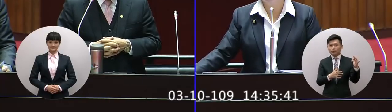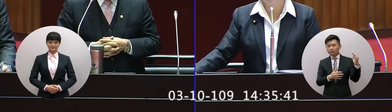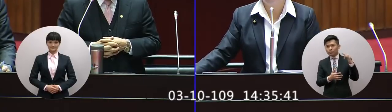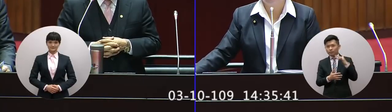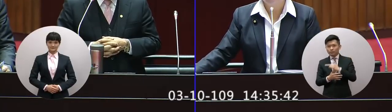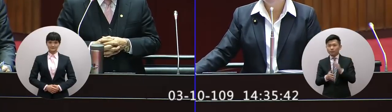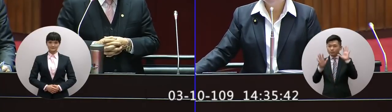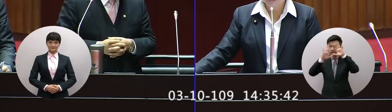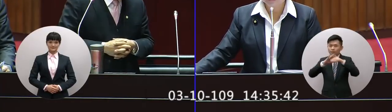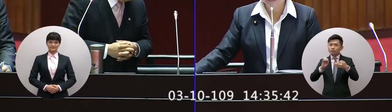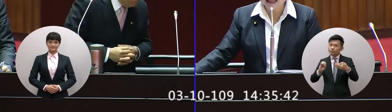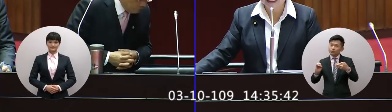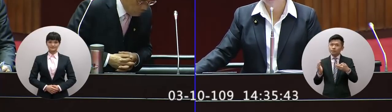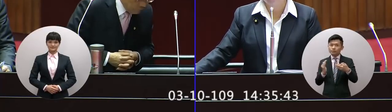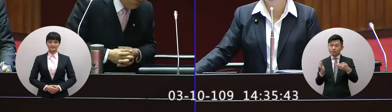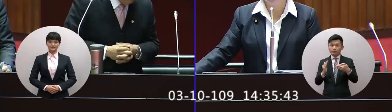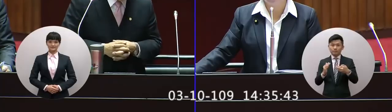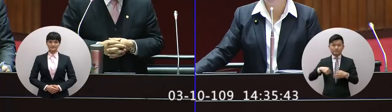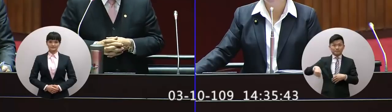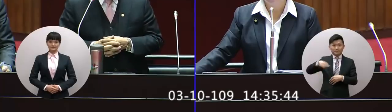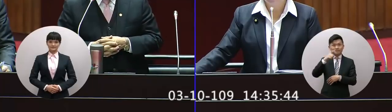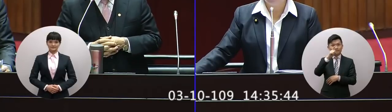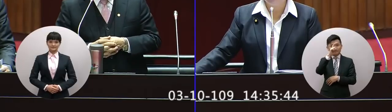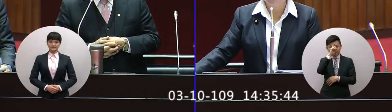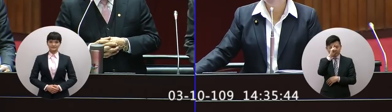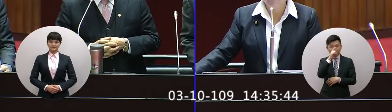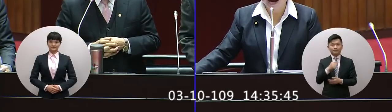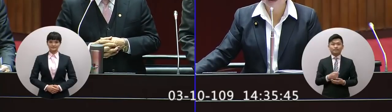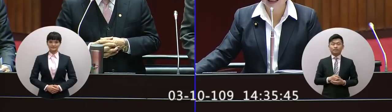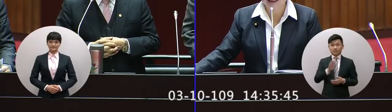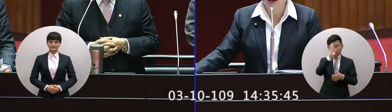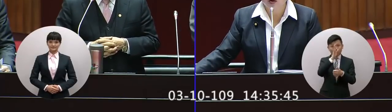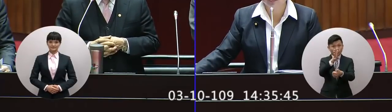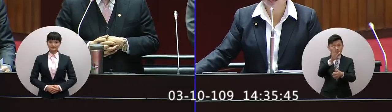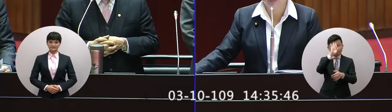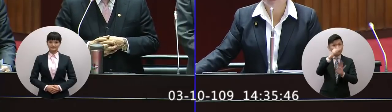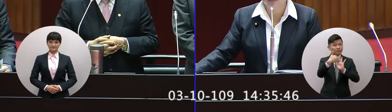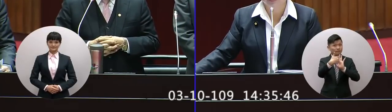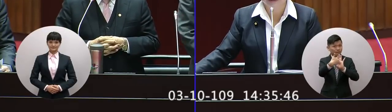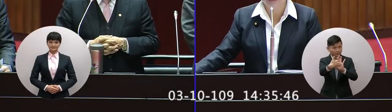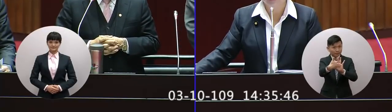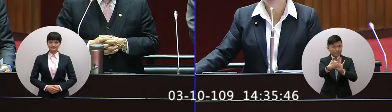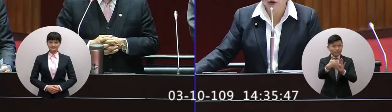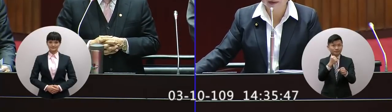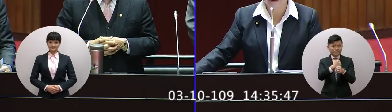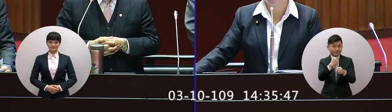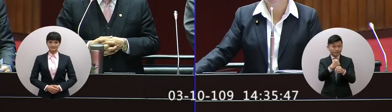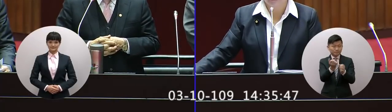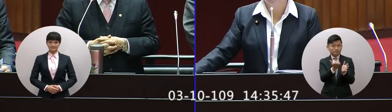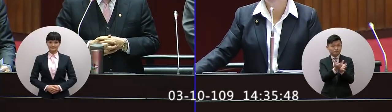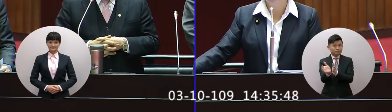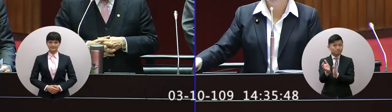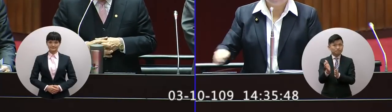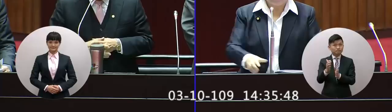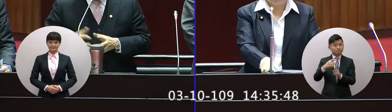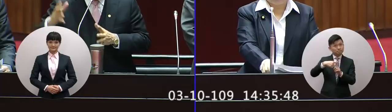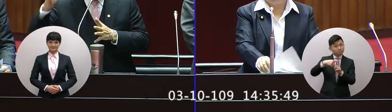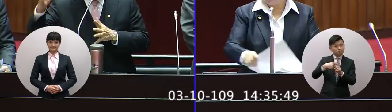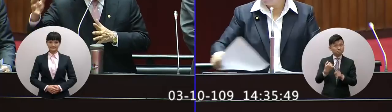都非常的期待。但是大家也要请问，我们的防疫工作目前准备的怎么